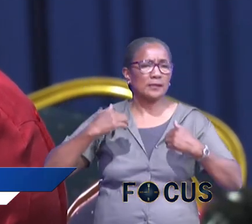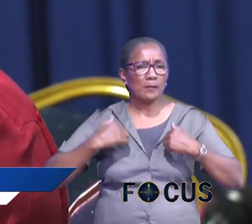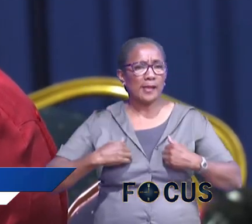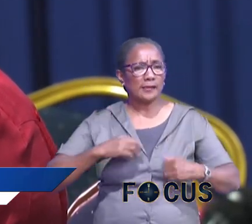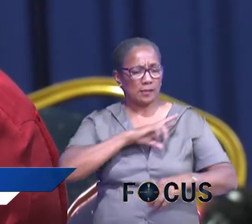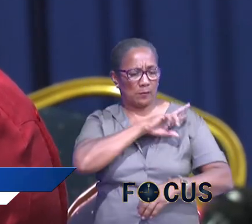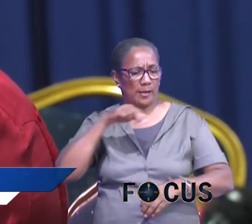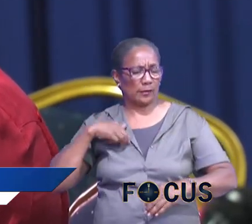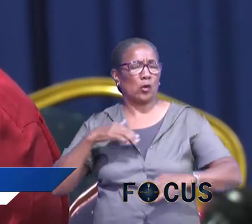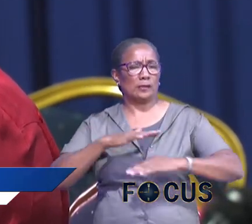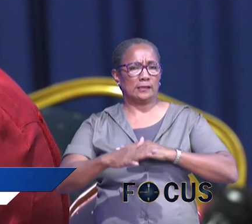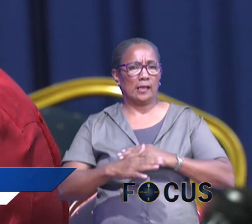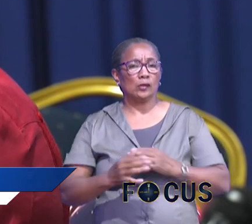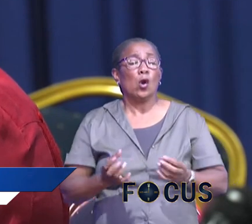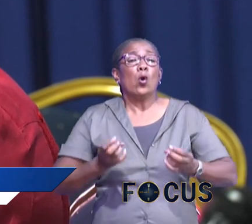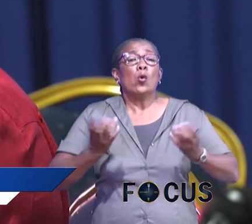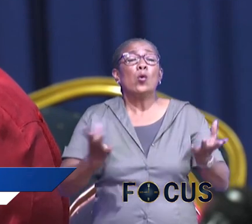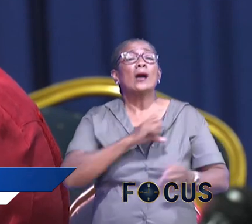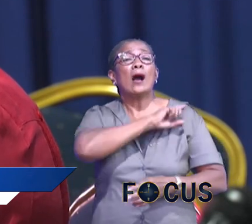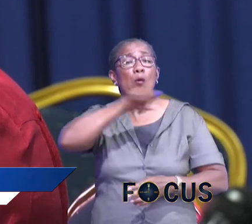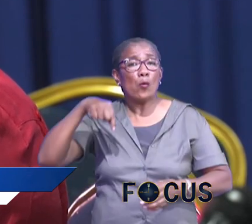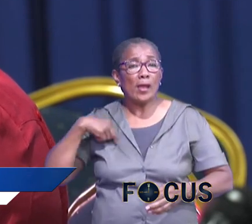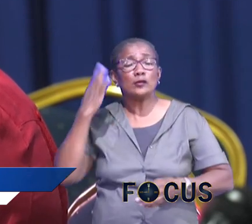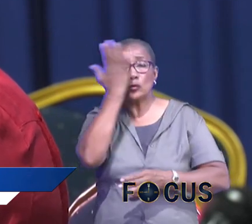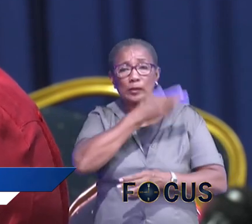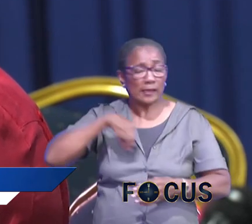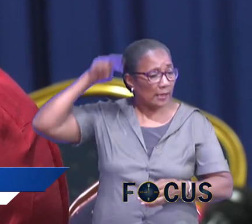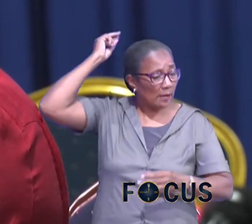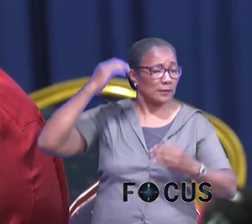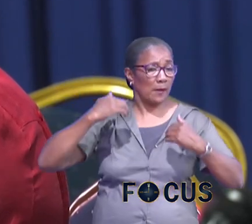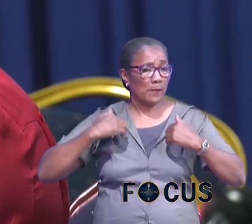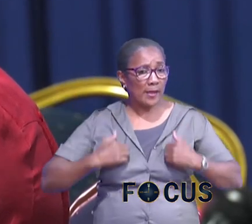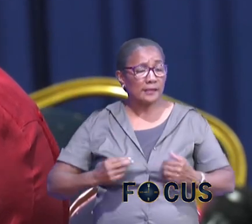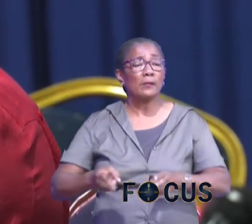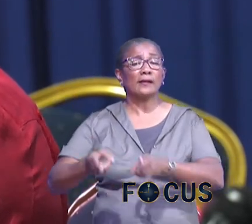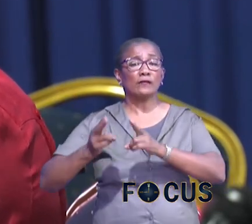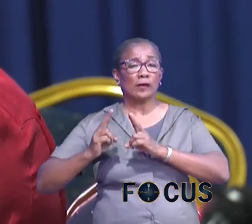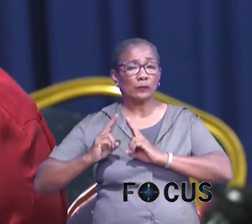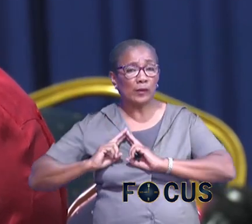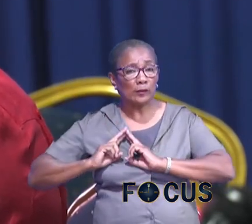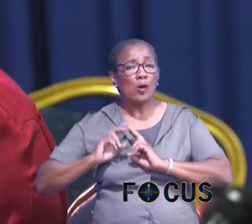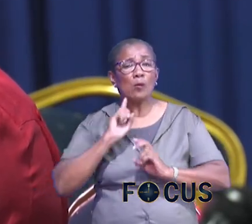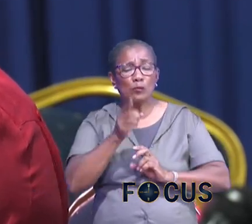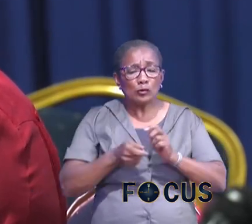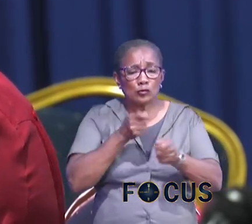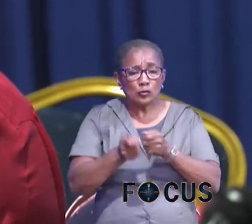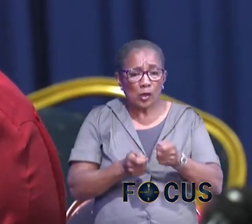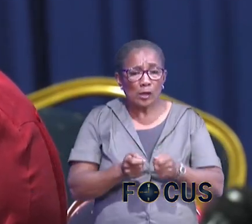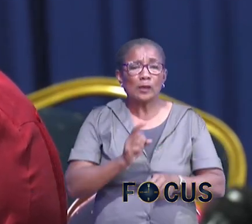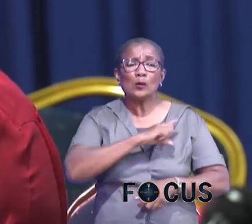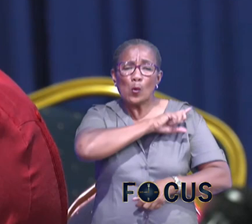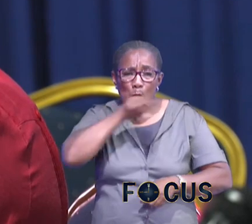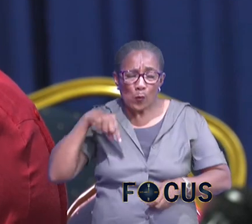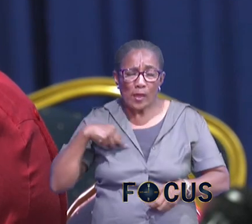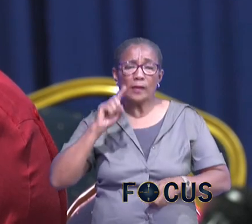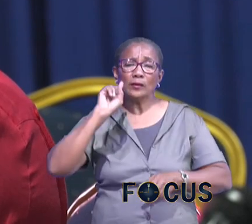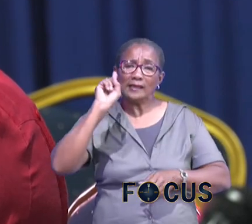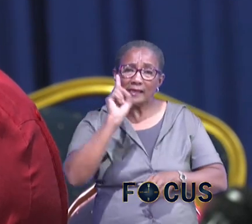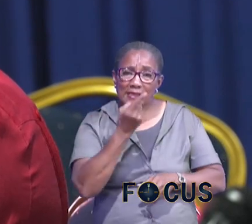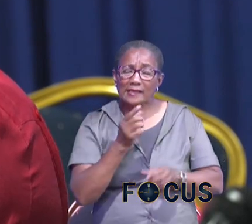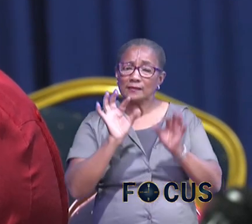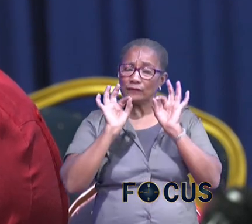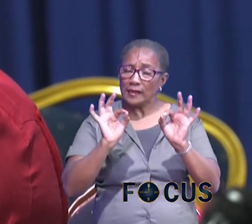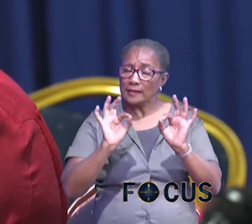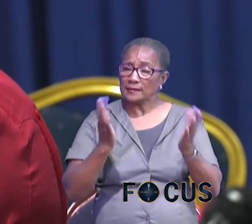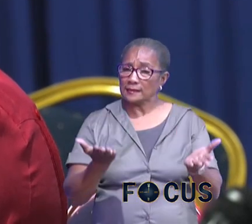wij Surinamers om met die verantwoordelijkheid die we hebben om ervoor zorg te dragen dat wij nu eerst veilig zijn? En dat brengt